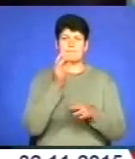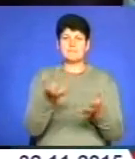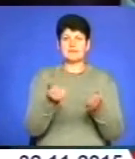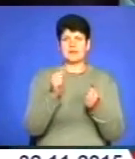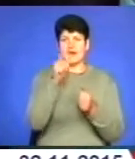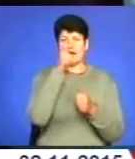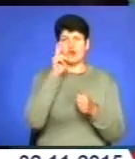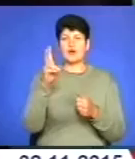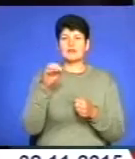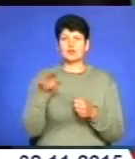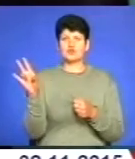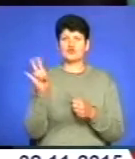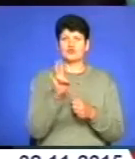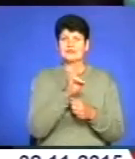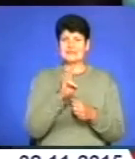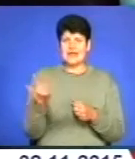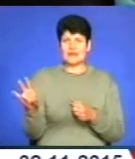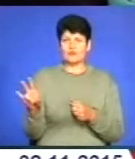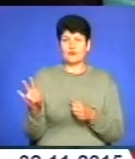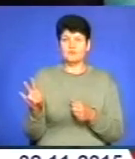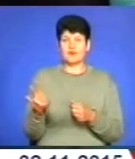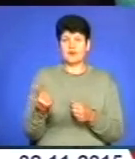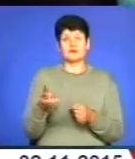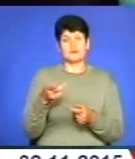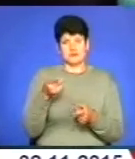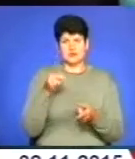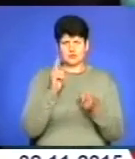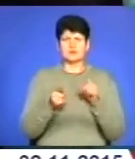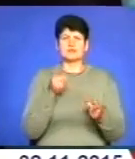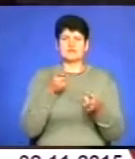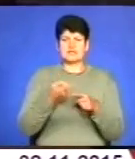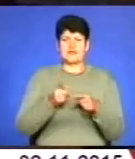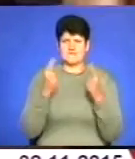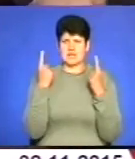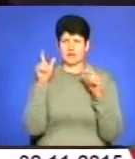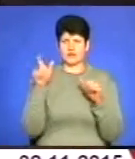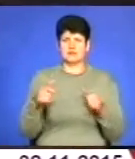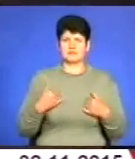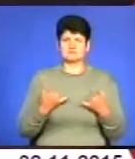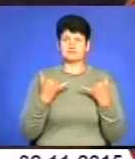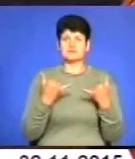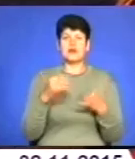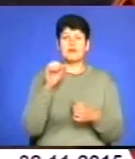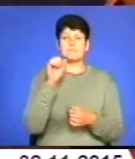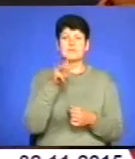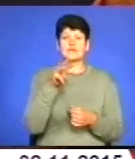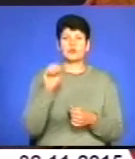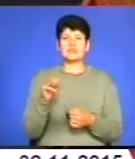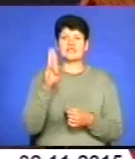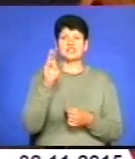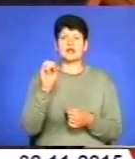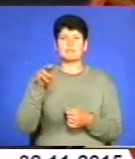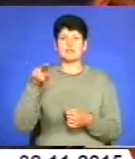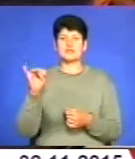греко-католицьку церкву. Насправді це дуже велика людина, і я її поважаю. Митрополита Шептицького ми взагалі вивчаємо, напевно, з